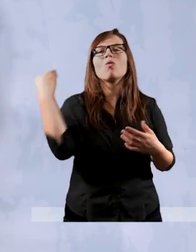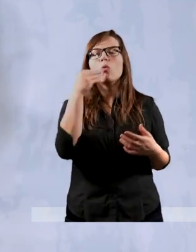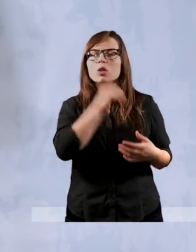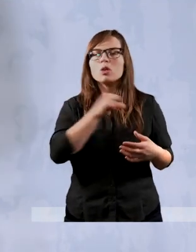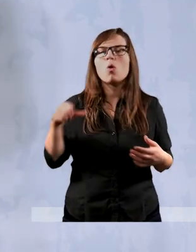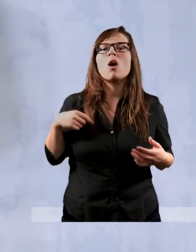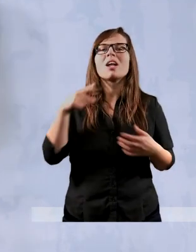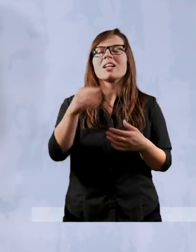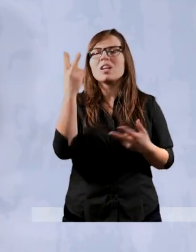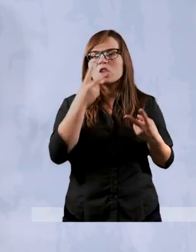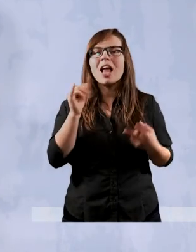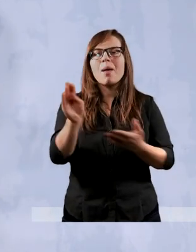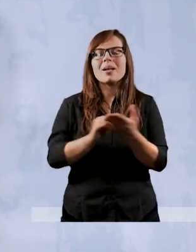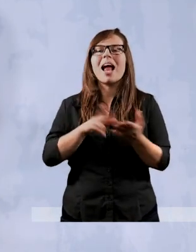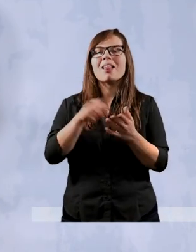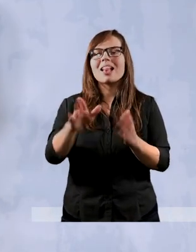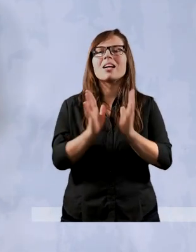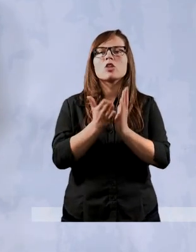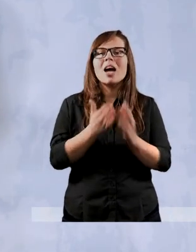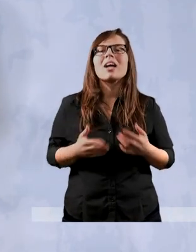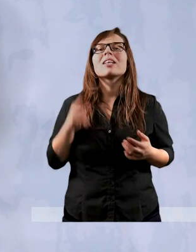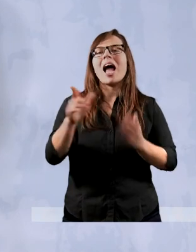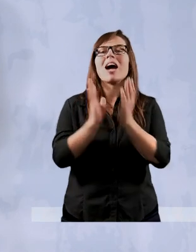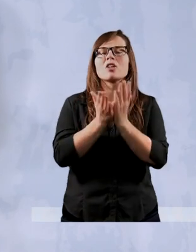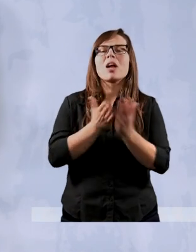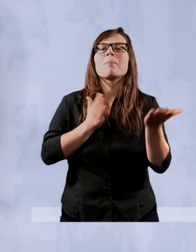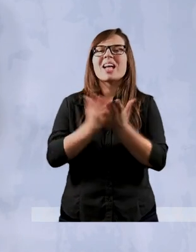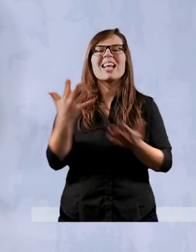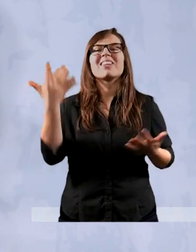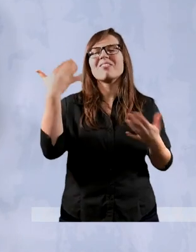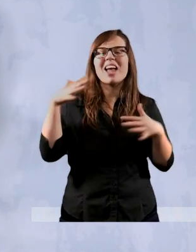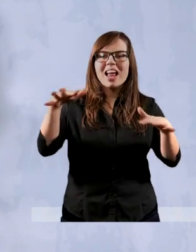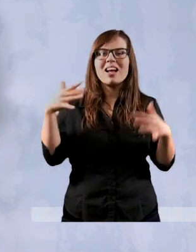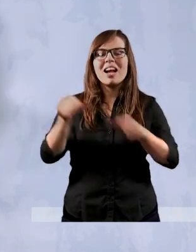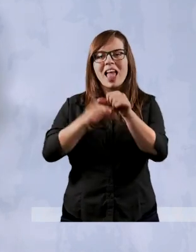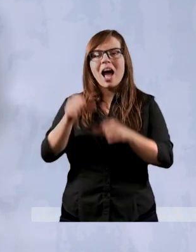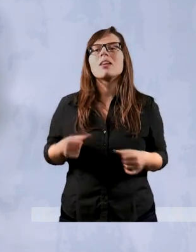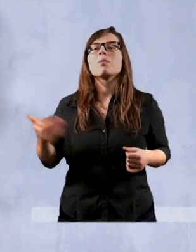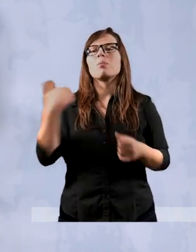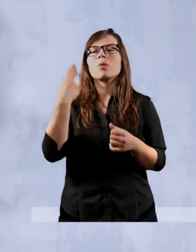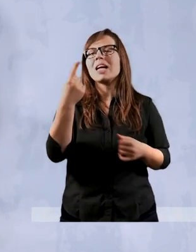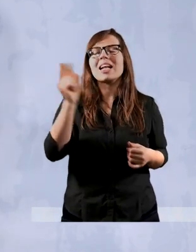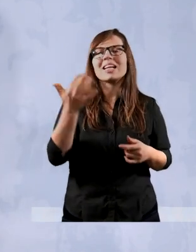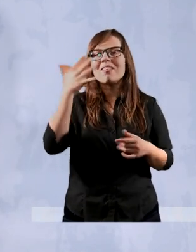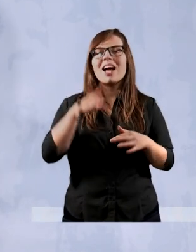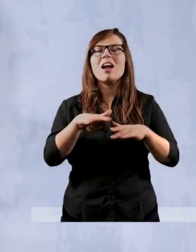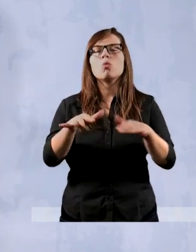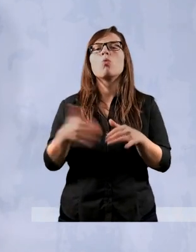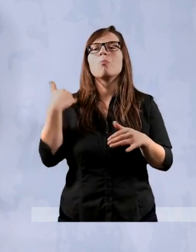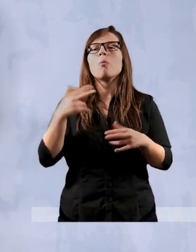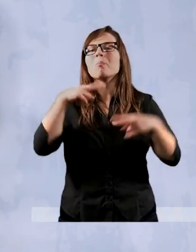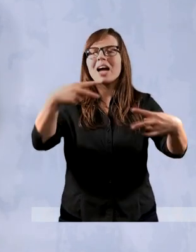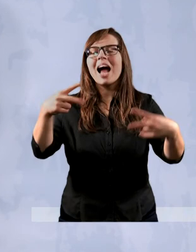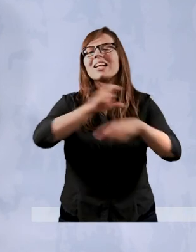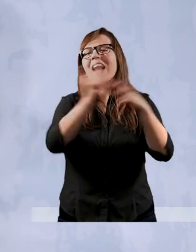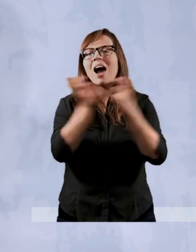się czytać i pisać na tej księdze. Ta księga przez wieki była jedną z niewielu, które były przekazywane